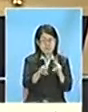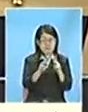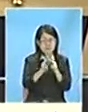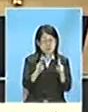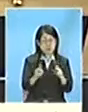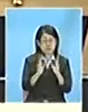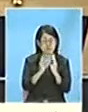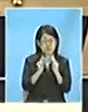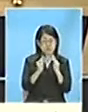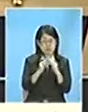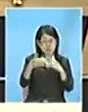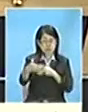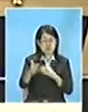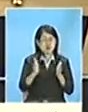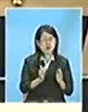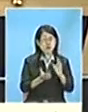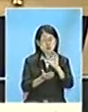ะ